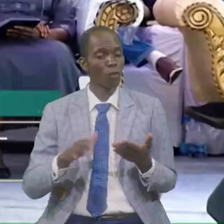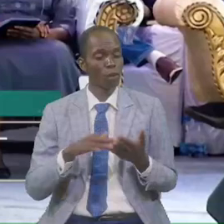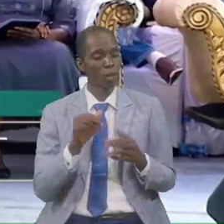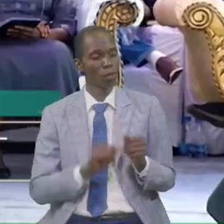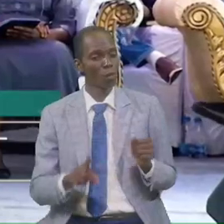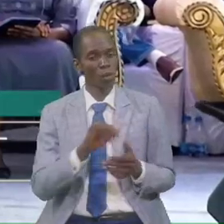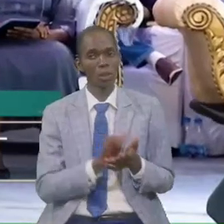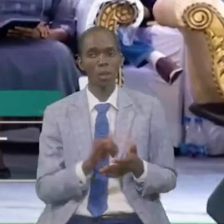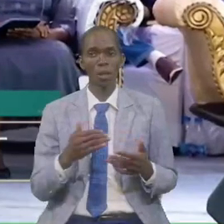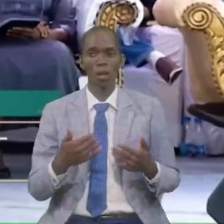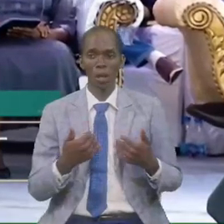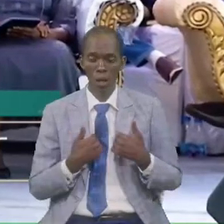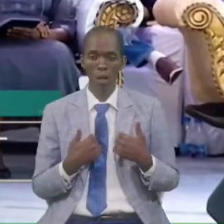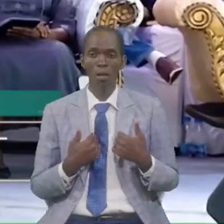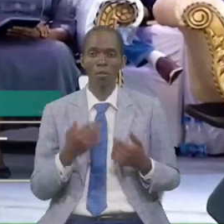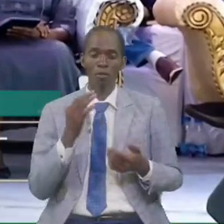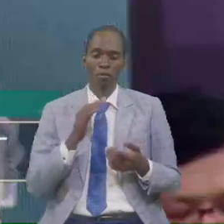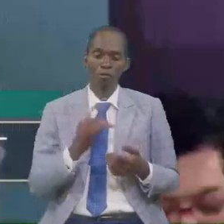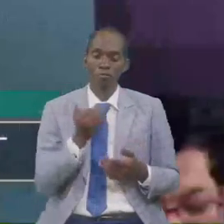Pardonne tous ceux qui t'ont offensé.